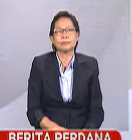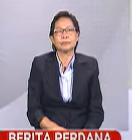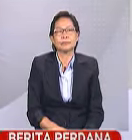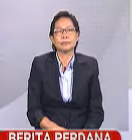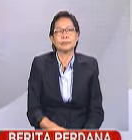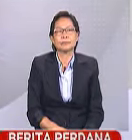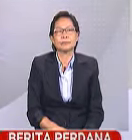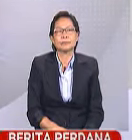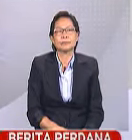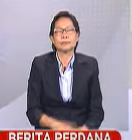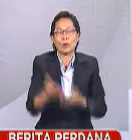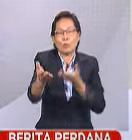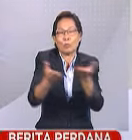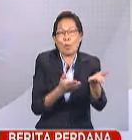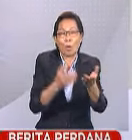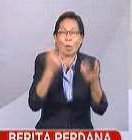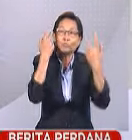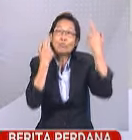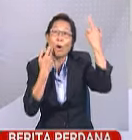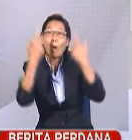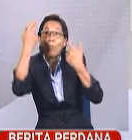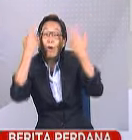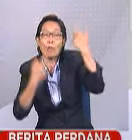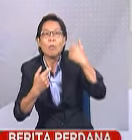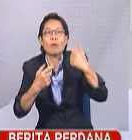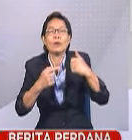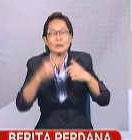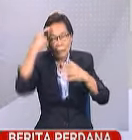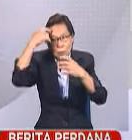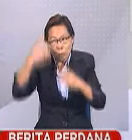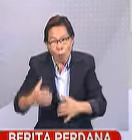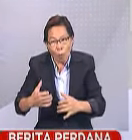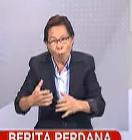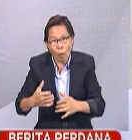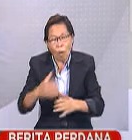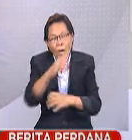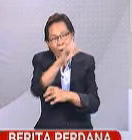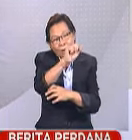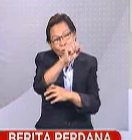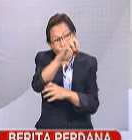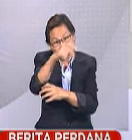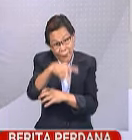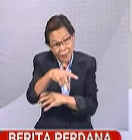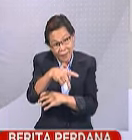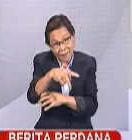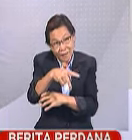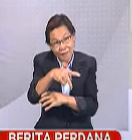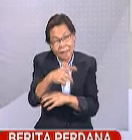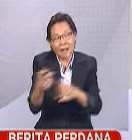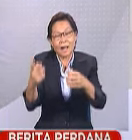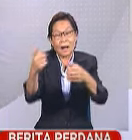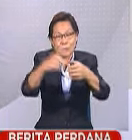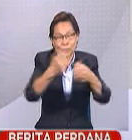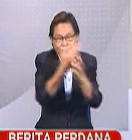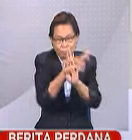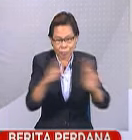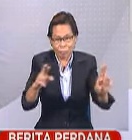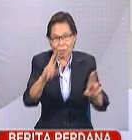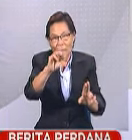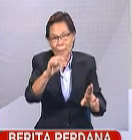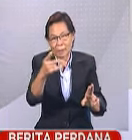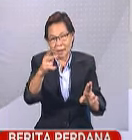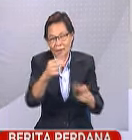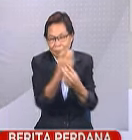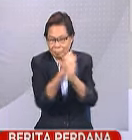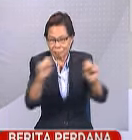f1s operasi berkekuatan gunting rambut hanya dapat diputuskan setelah prosedur operasi standar shop mengenai jadi sedekat majelis